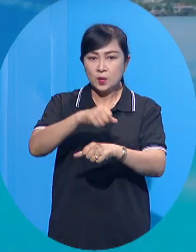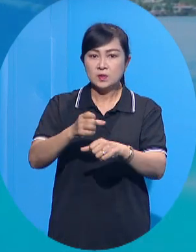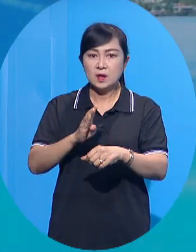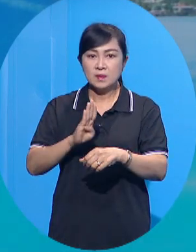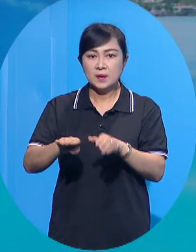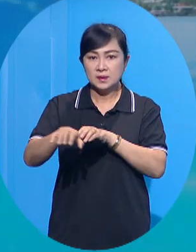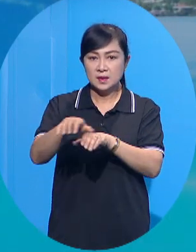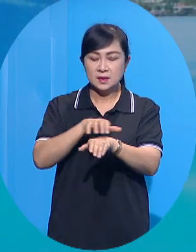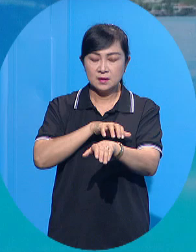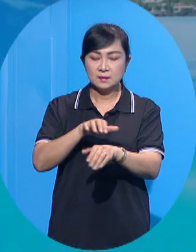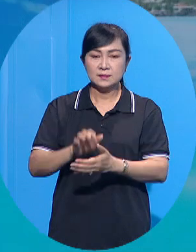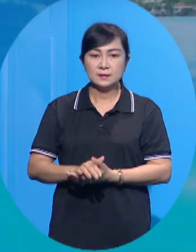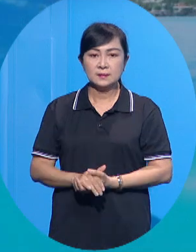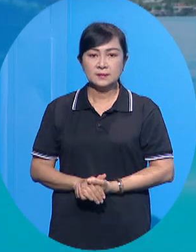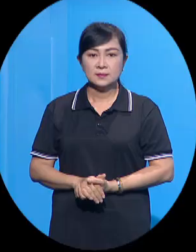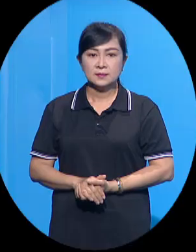nổi bật tích cực trên nền tảng.